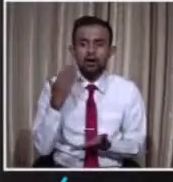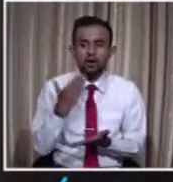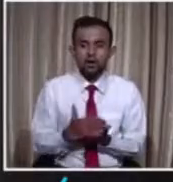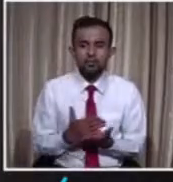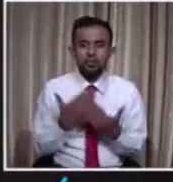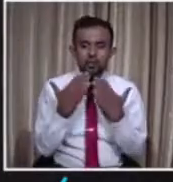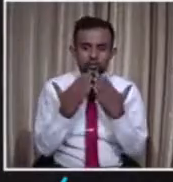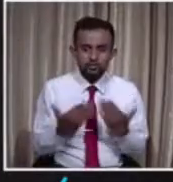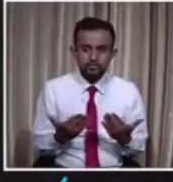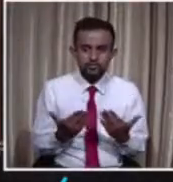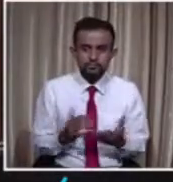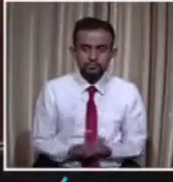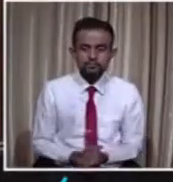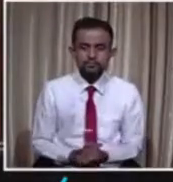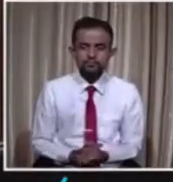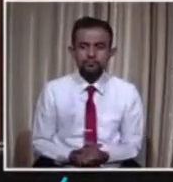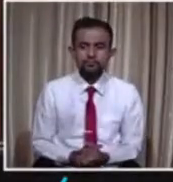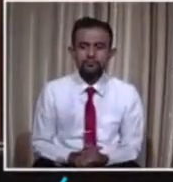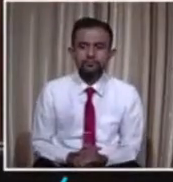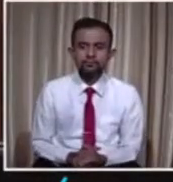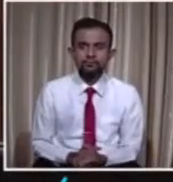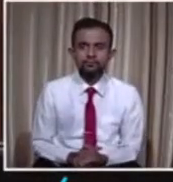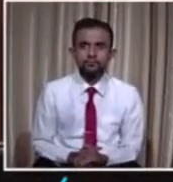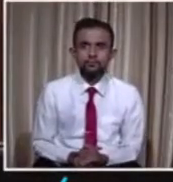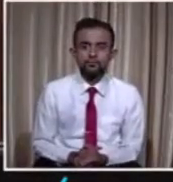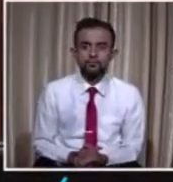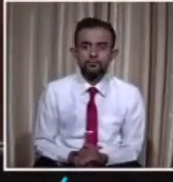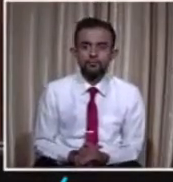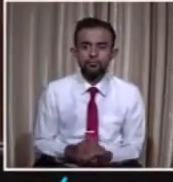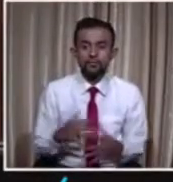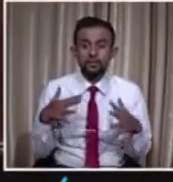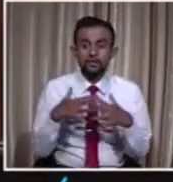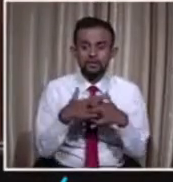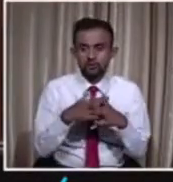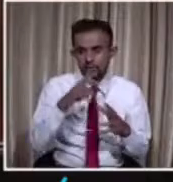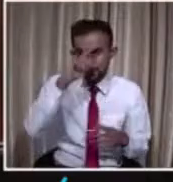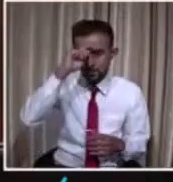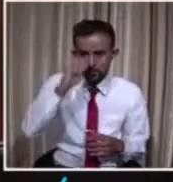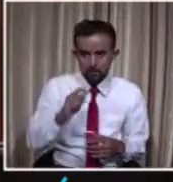No, bumi studi. Bumi studi garu mantu muni, garu wiru samuna wiru singa metuma,